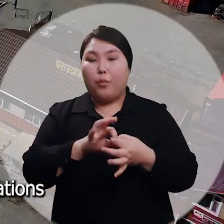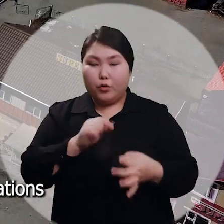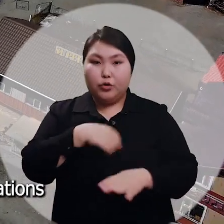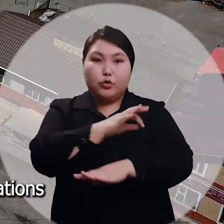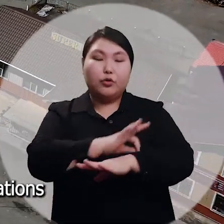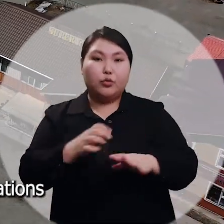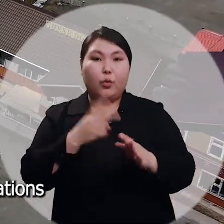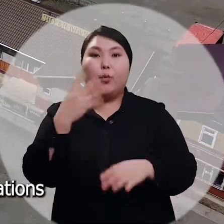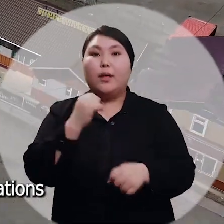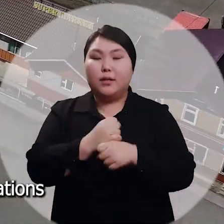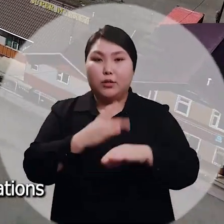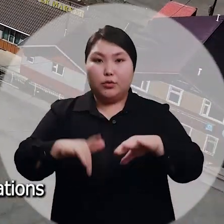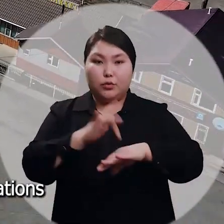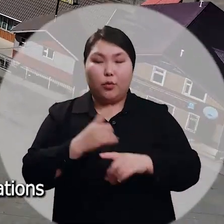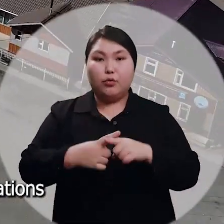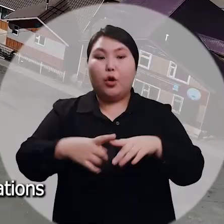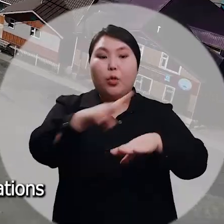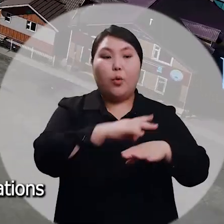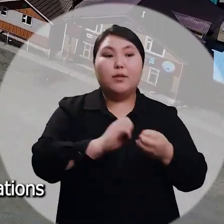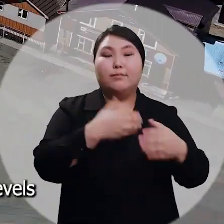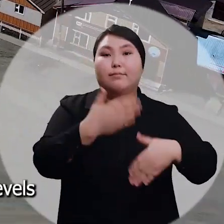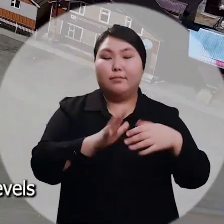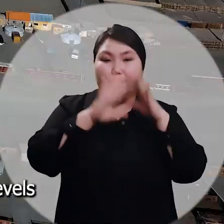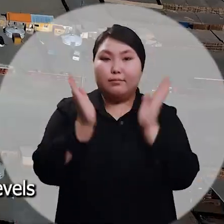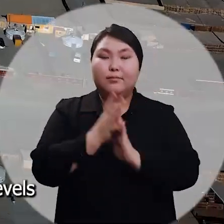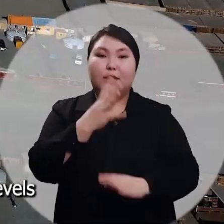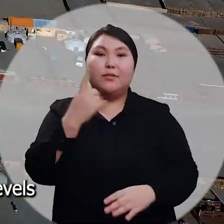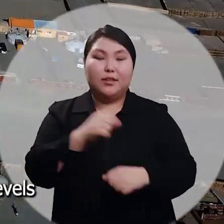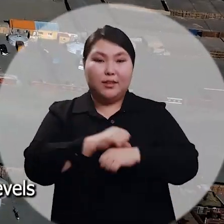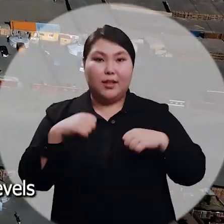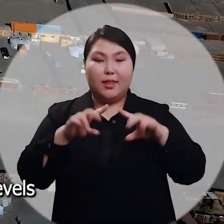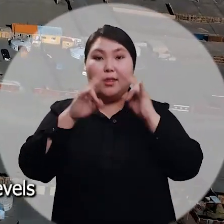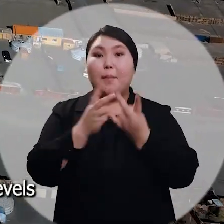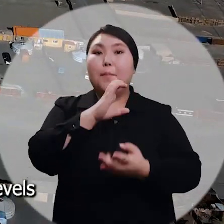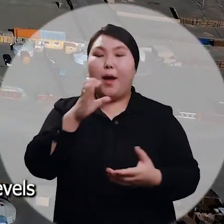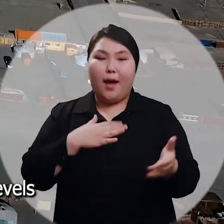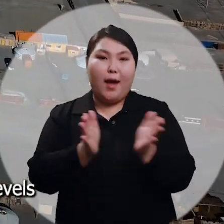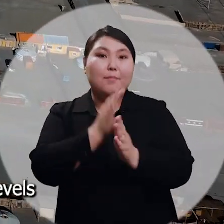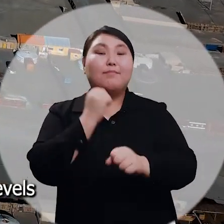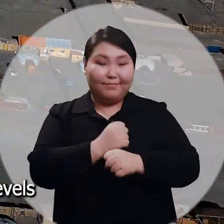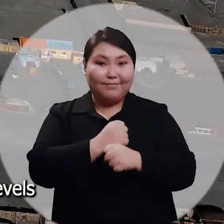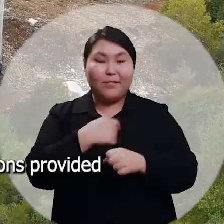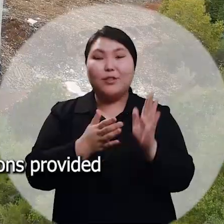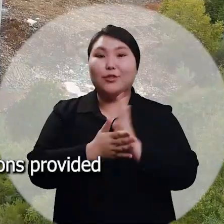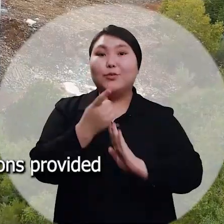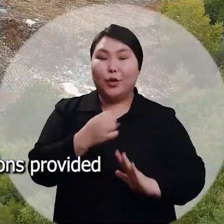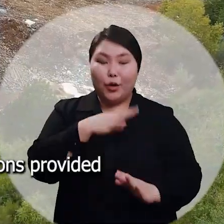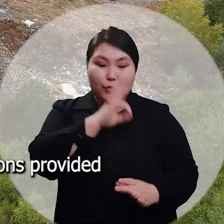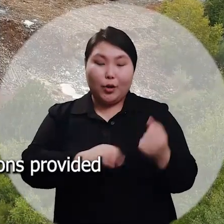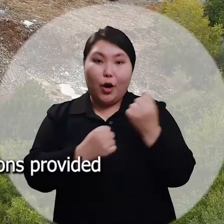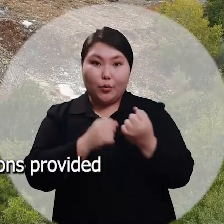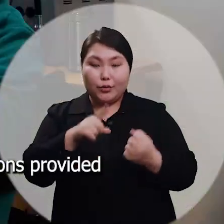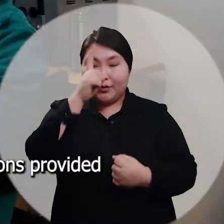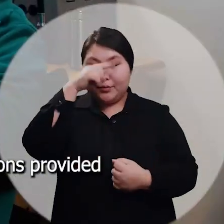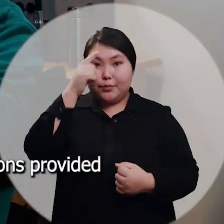тусыйн үдэээжтэх адагаад 2 болон, орн үтэг тэргэж үлхэд. Нид, тавэн лэгэн эргэнэй нэгэмийн байг үлхэта хамтэрэн ажилсан бүгуд, тусвийн